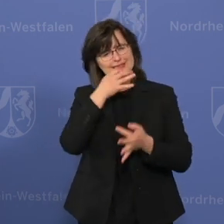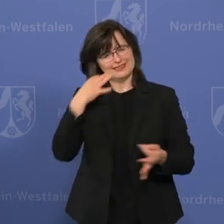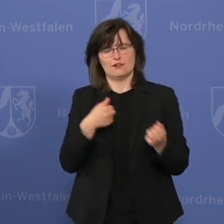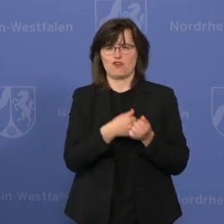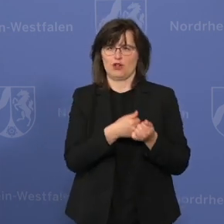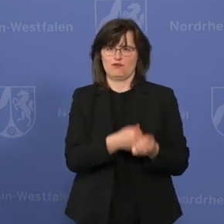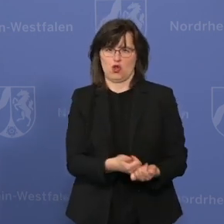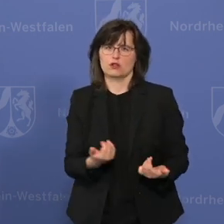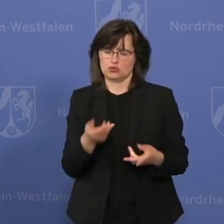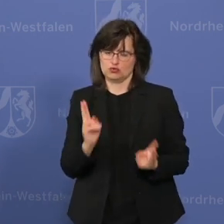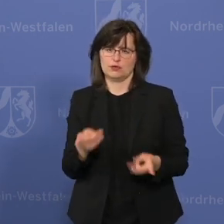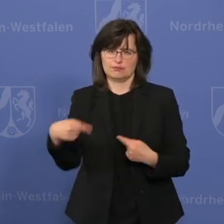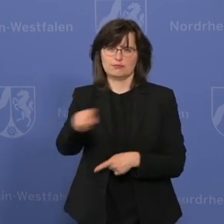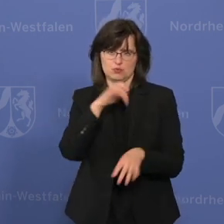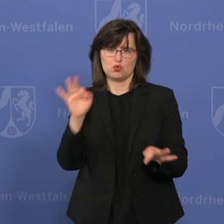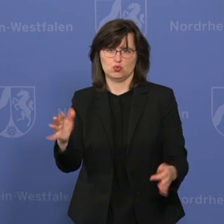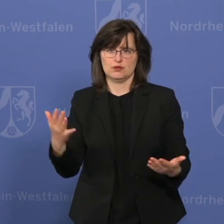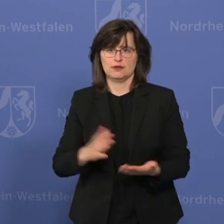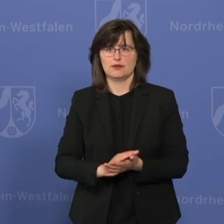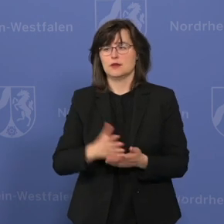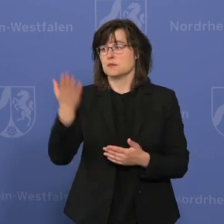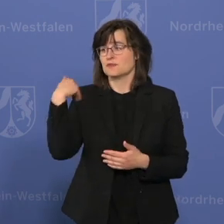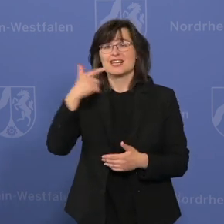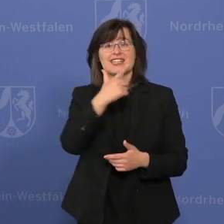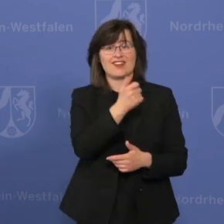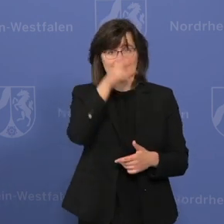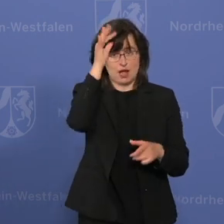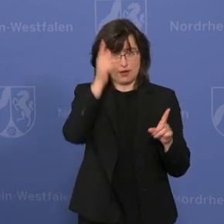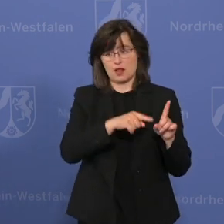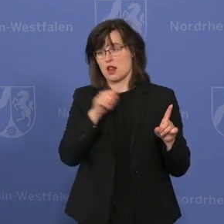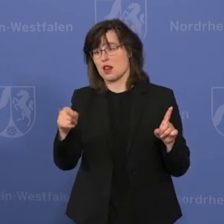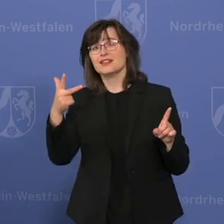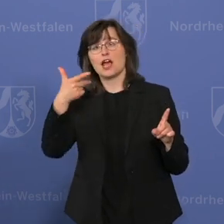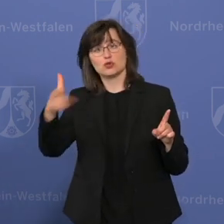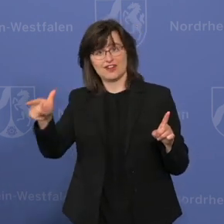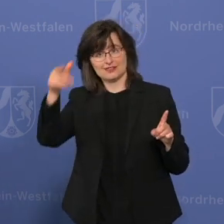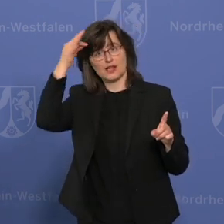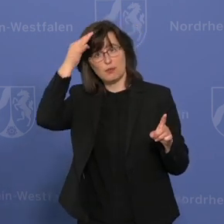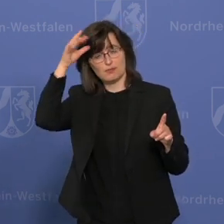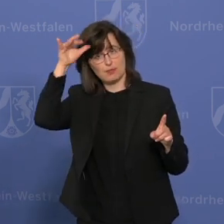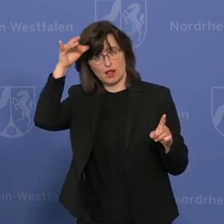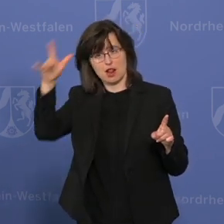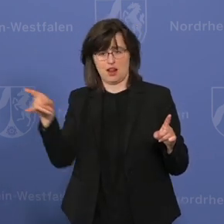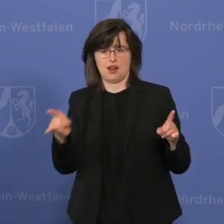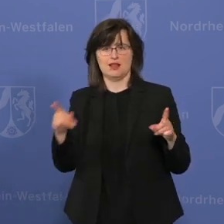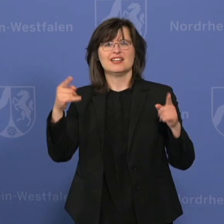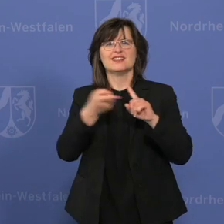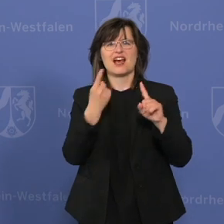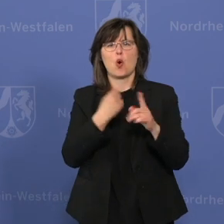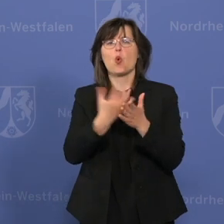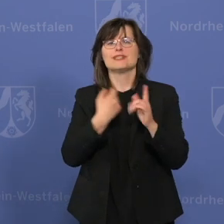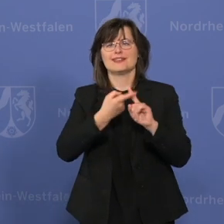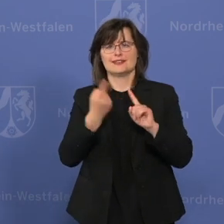auch sehen, ich habe die Zahlen vorliegen gehabt vom 20. April und 23. April, die Umsatzzahlen des Handels im Vergleich zu